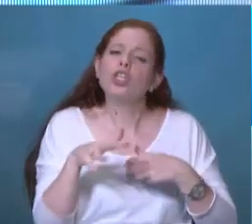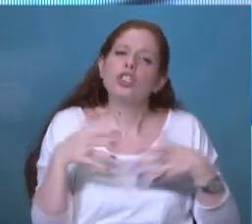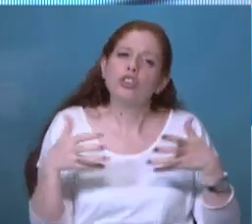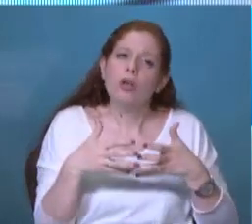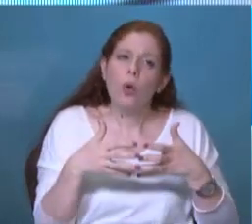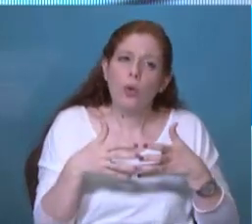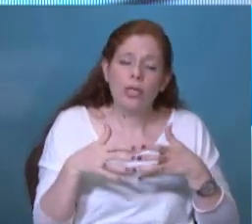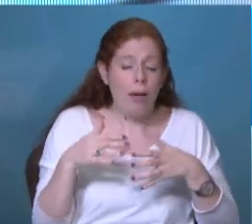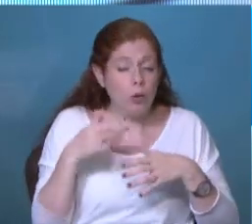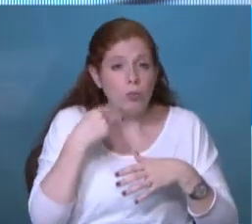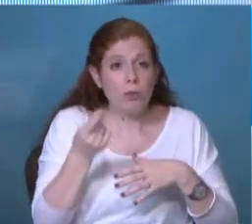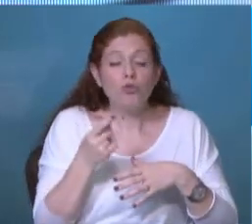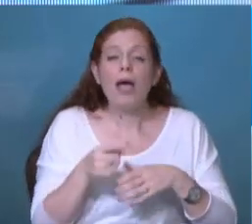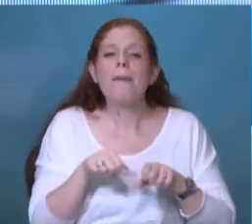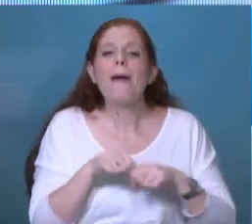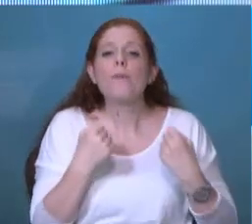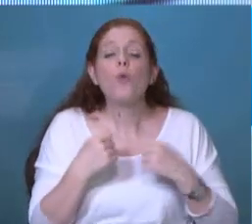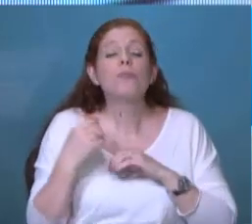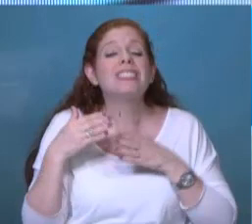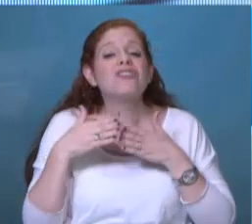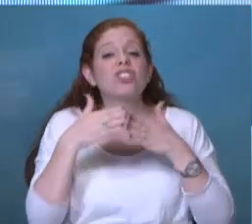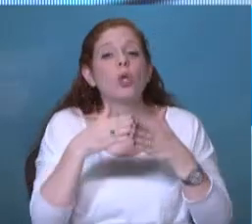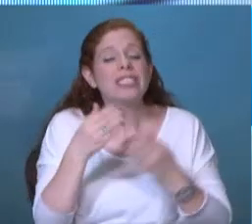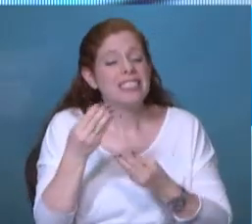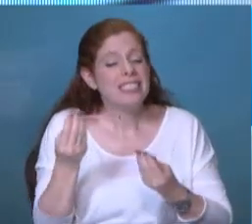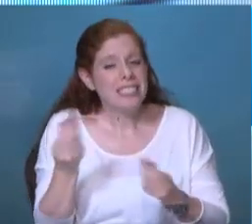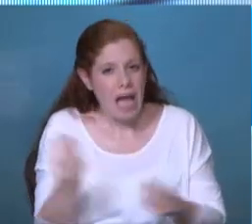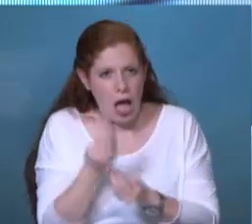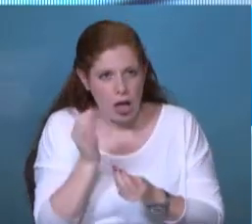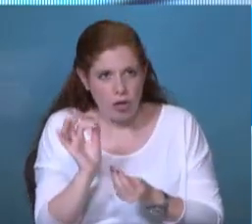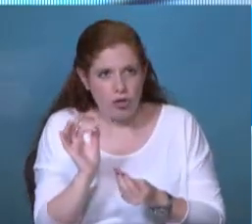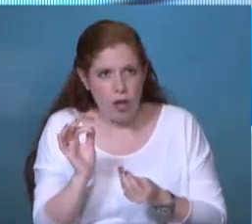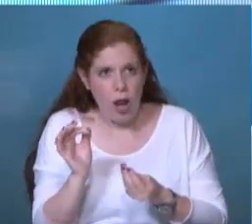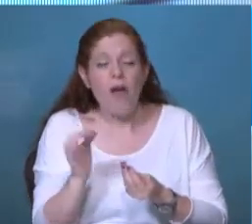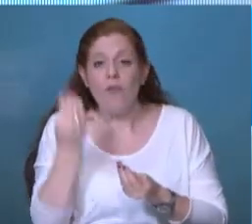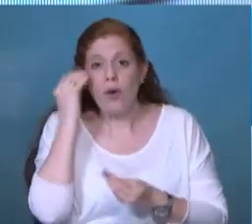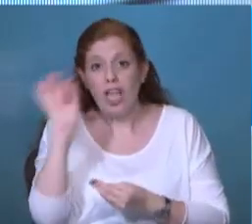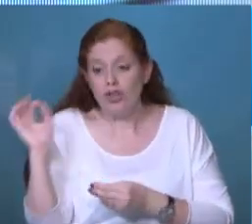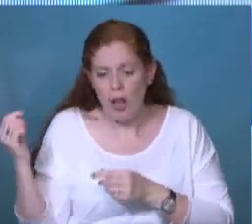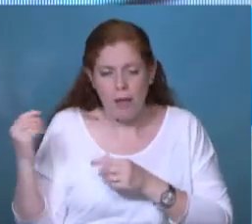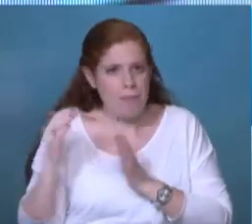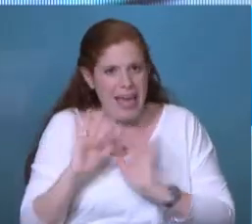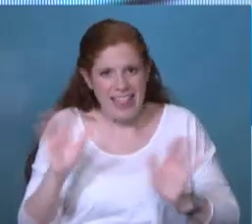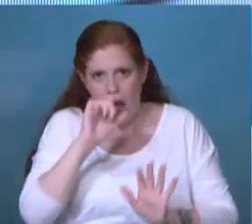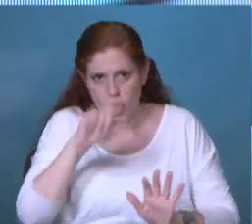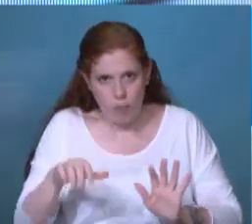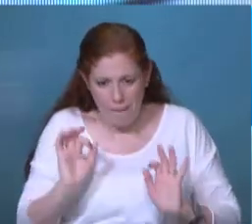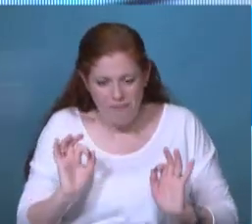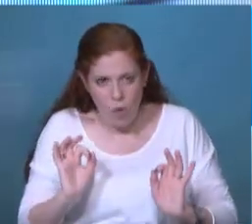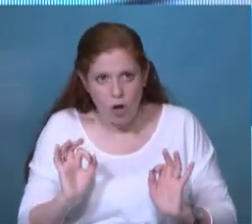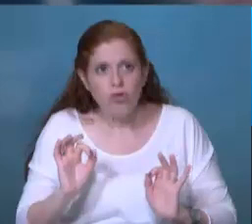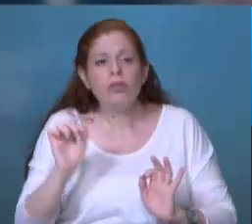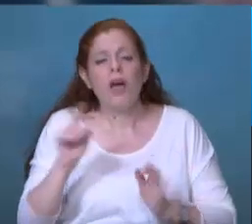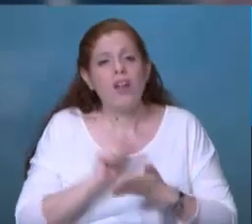הערב שחיבלו בספינות סחר שלה לא רחוק ממצרי הורמוז. בהודעה שלהם אין האשמה מפורשת, אבל רואי קייס